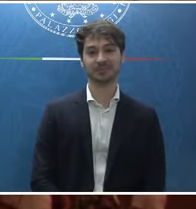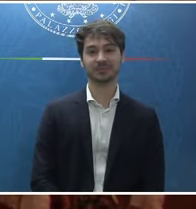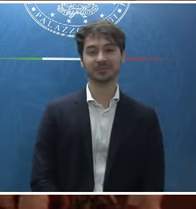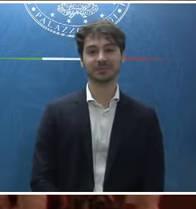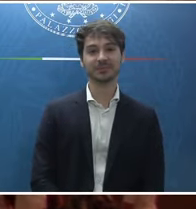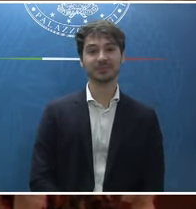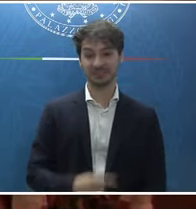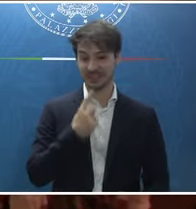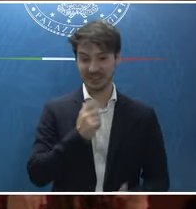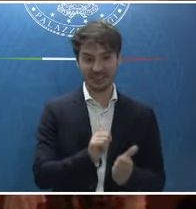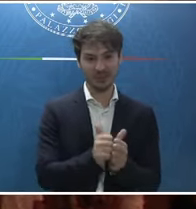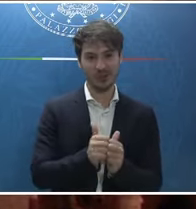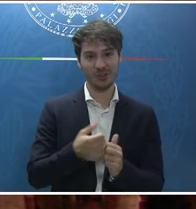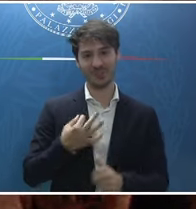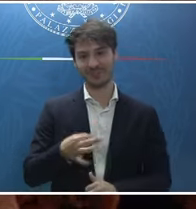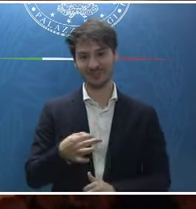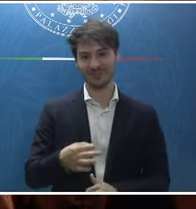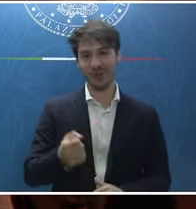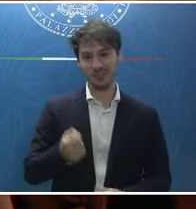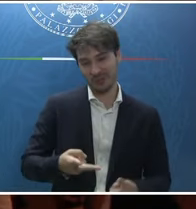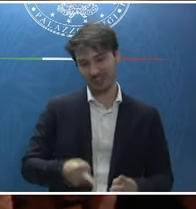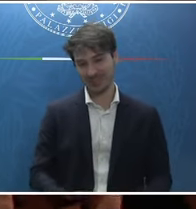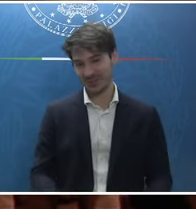Voi che siete sportivi, ragazzi, anche seduti, eh?